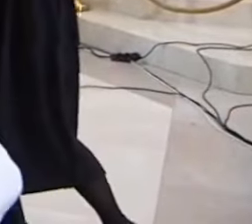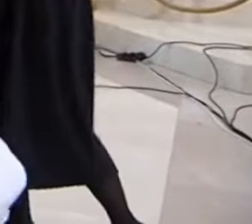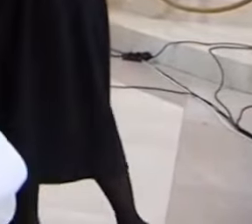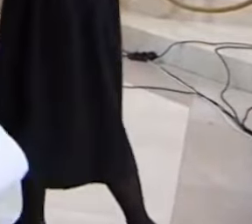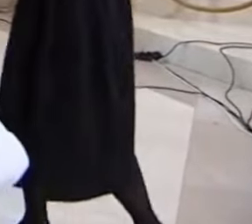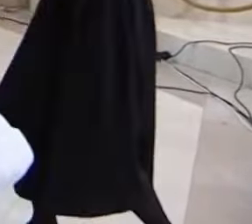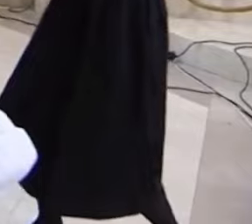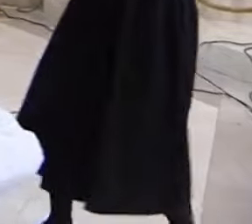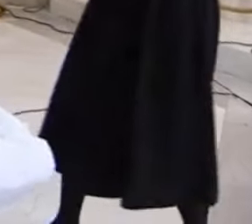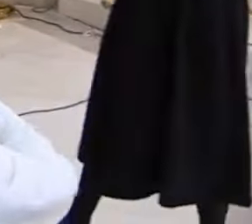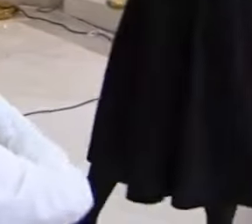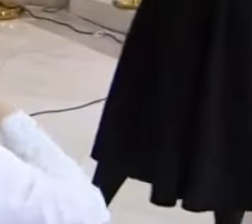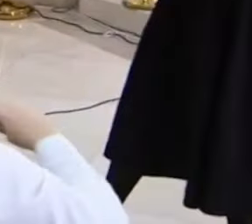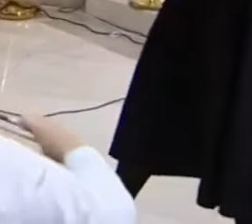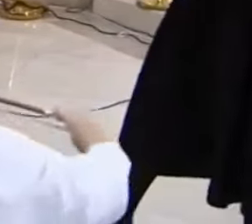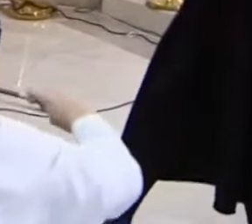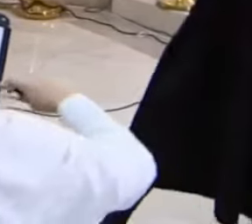un